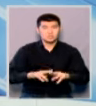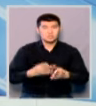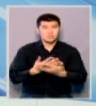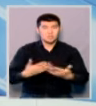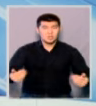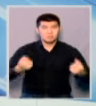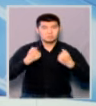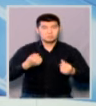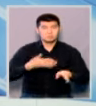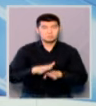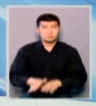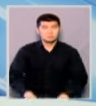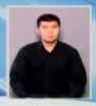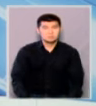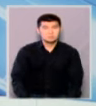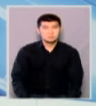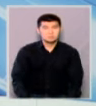«Атлетизм, решительность, дерзость».